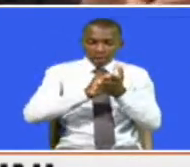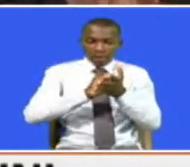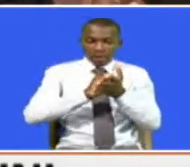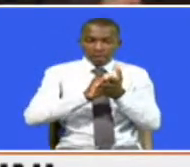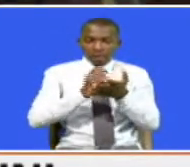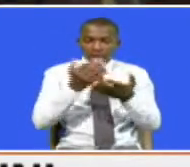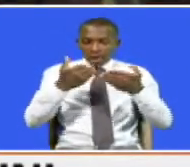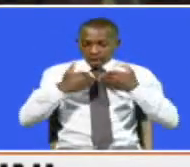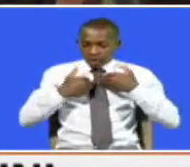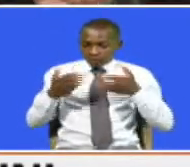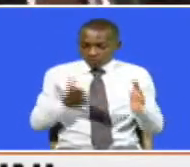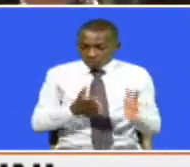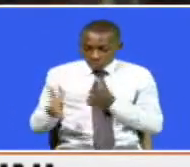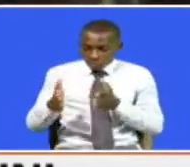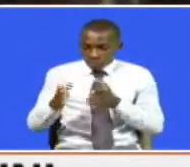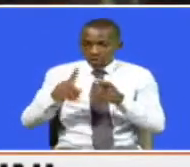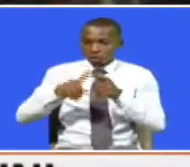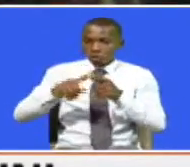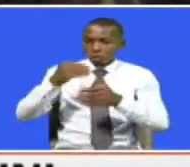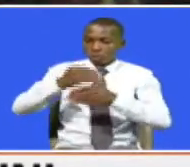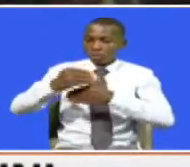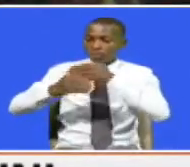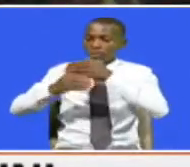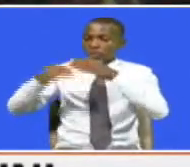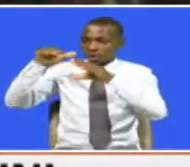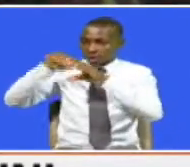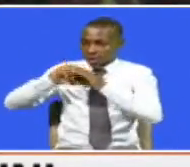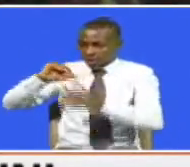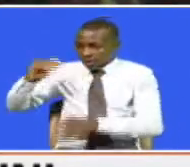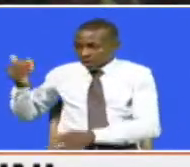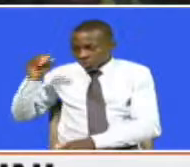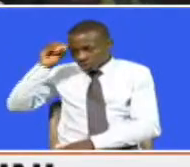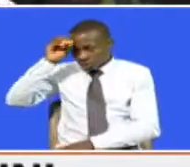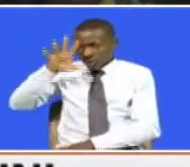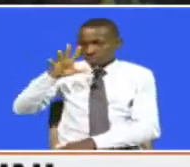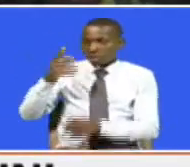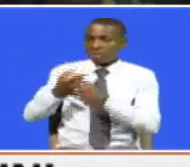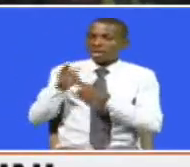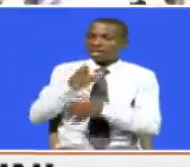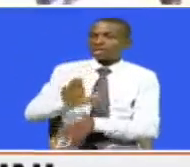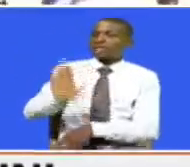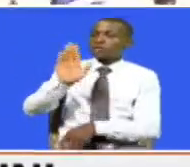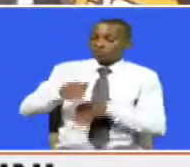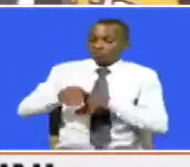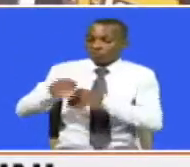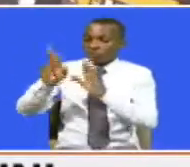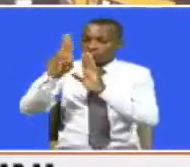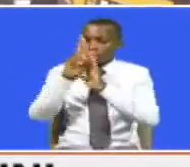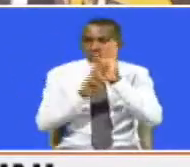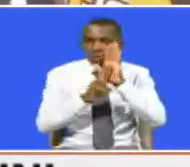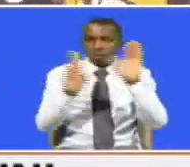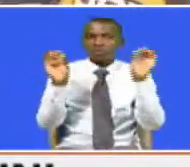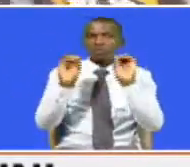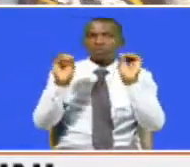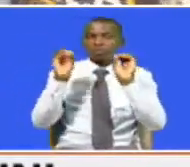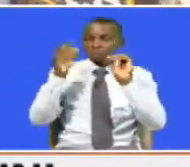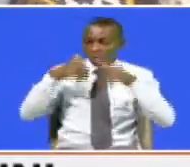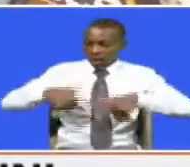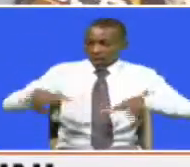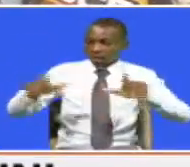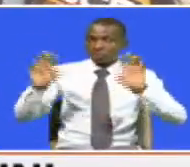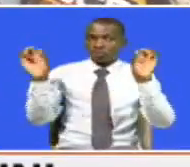ya kuwekeza ama kujenga hapa ndani ya kaunti ya Kiambu na inakuwa wewe hufuati kanuni. Inasemekana mjenzi wa jengo